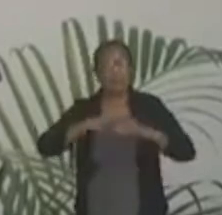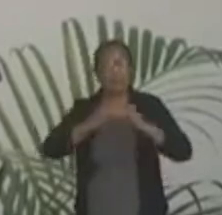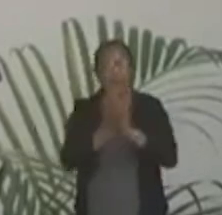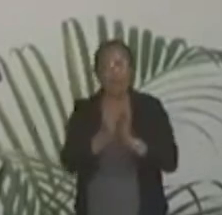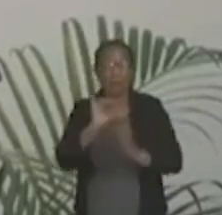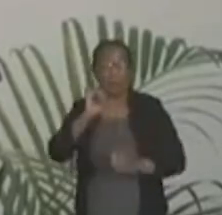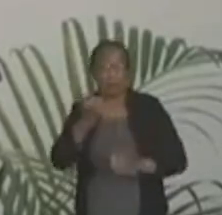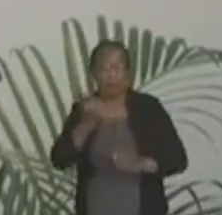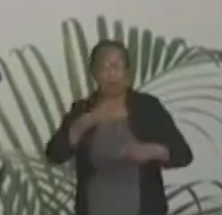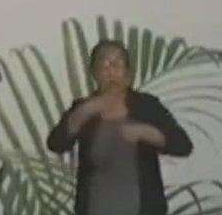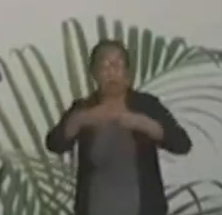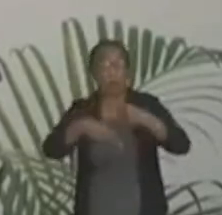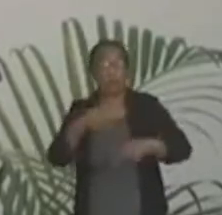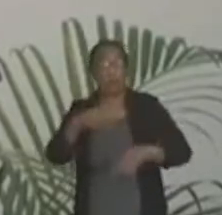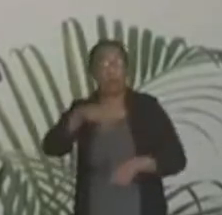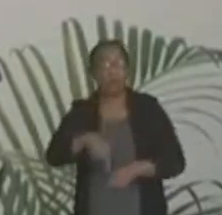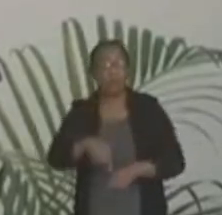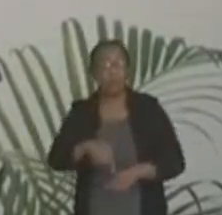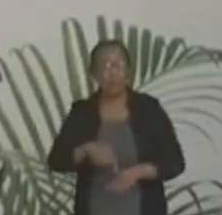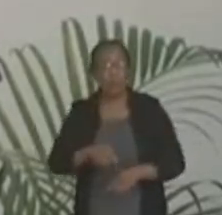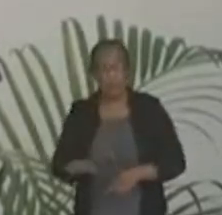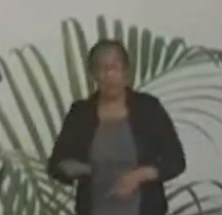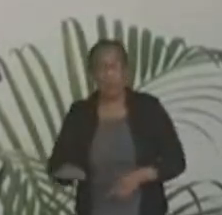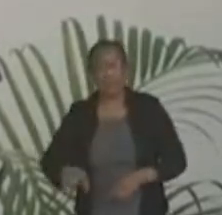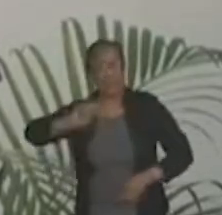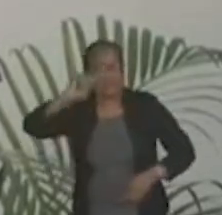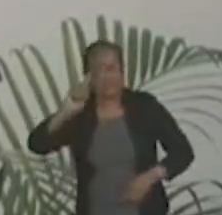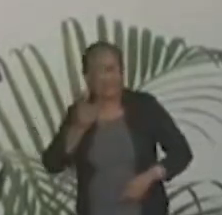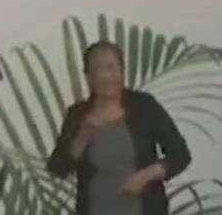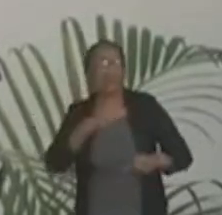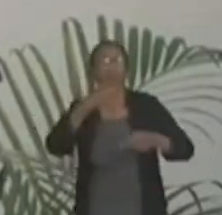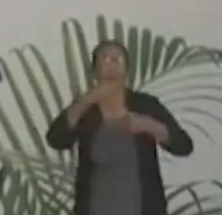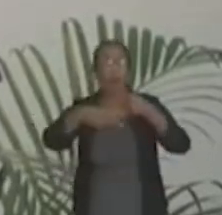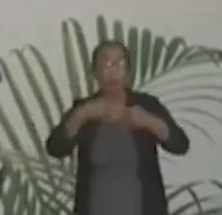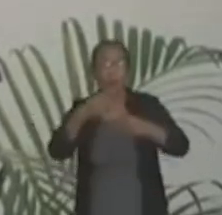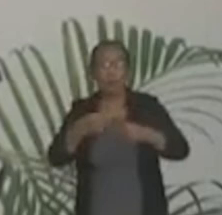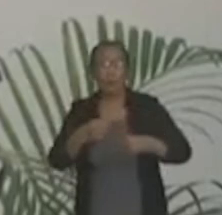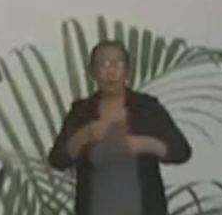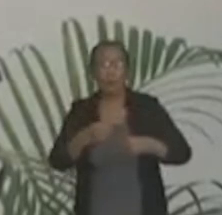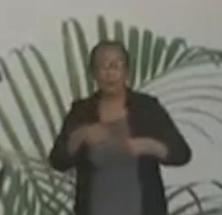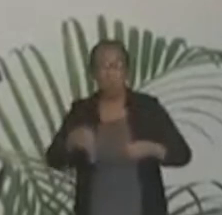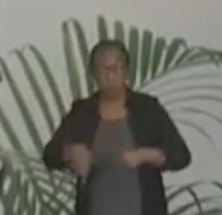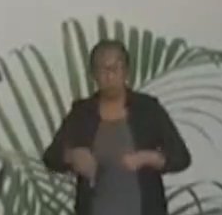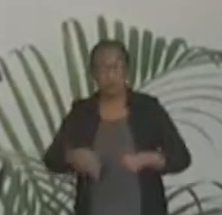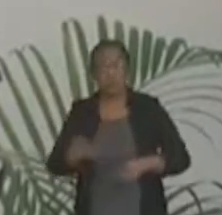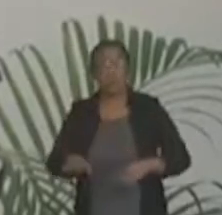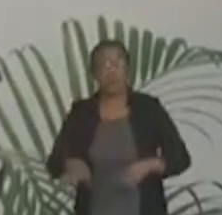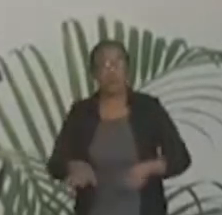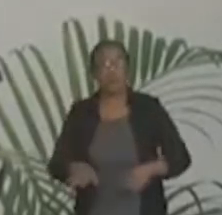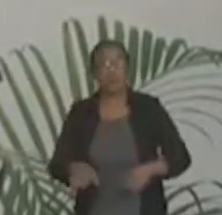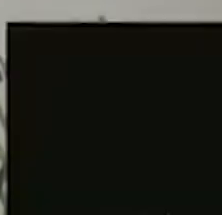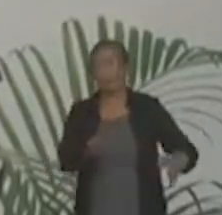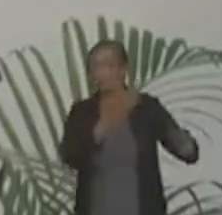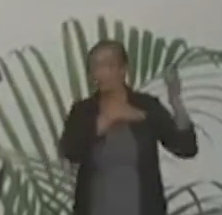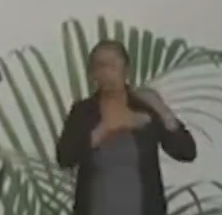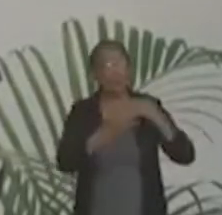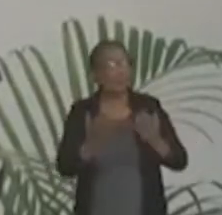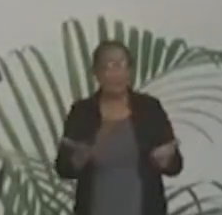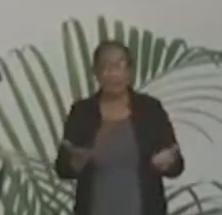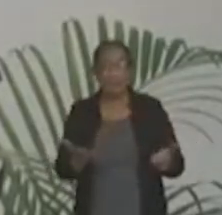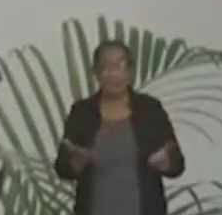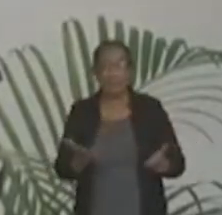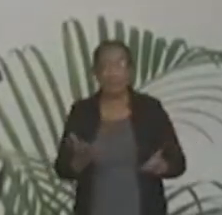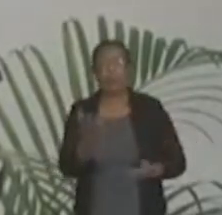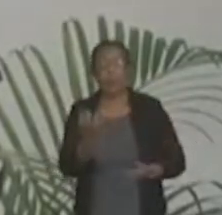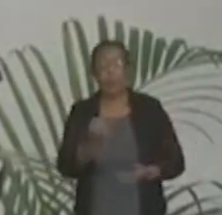dingen die ontwikkeld worden, maakt dat ze zich veel sneller ontwikkelen dan kinderen van toen. We willen ook dat onze leerkrachten een